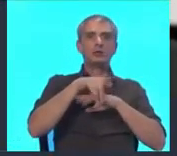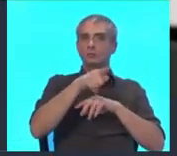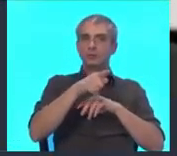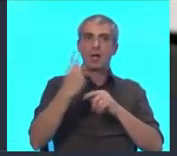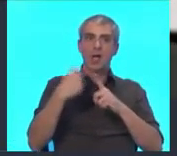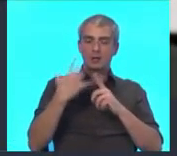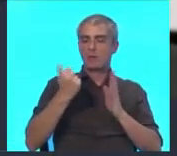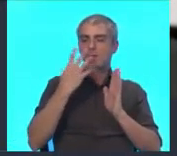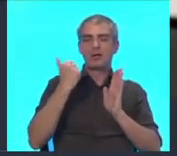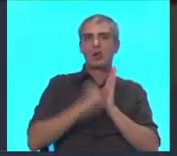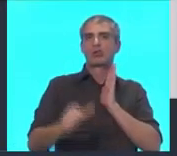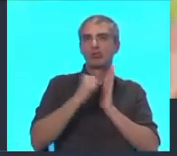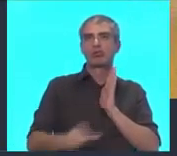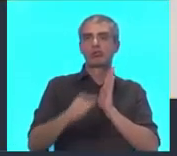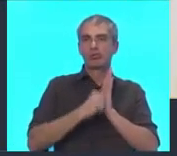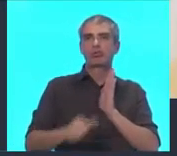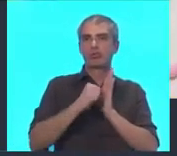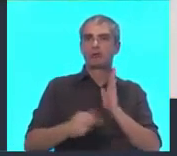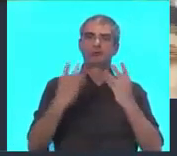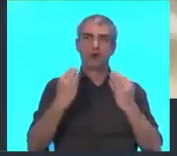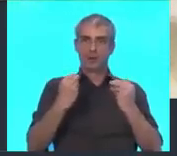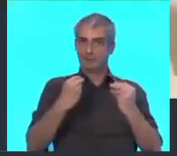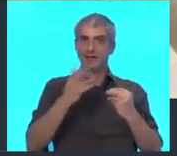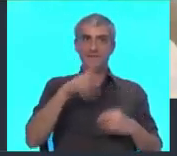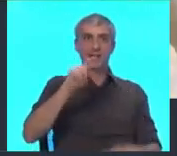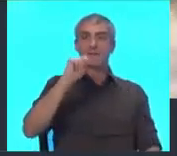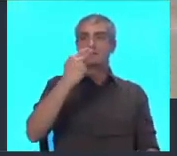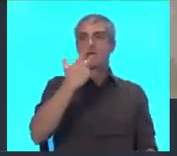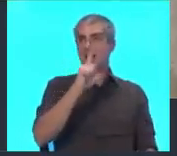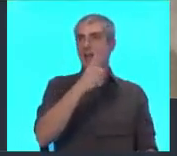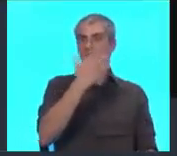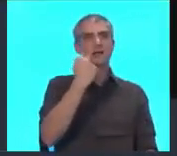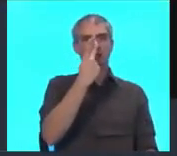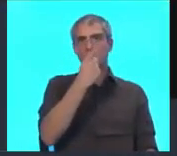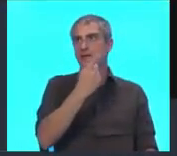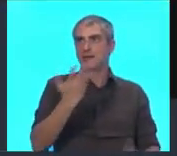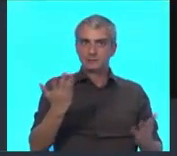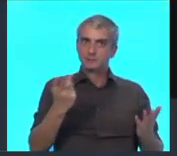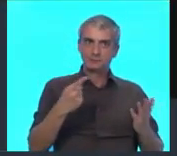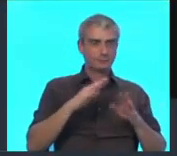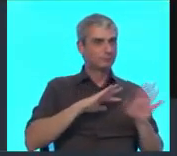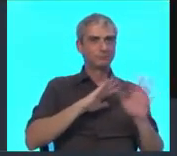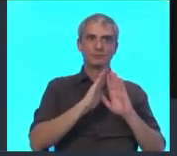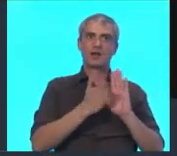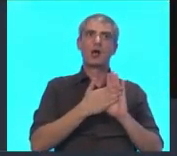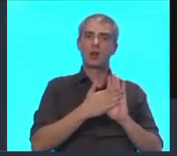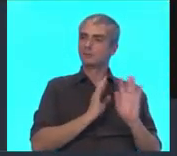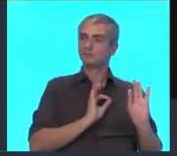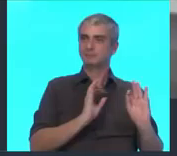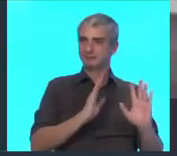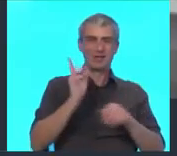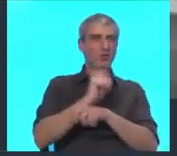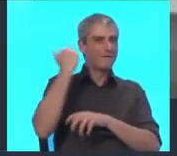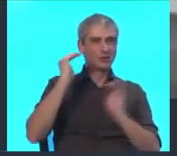יש לו שלשולים כרוניים, גם עם תאל, שעל פניו היה נראה שככה כל היה בסדר איתה בתקופת